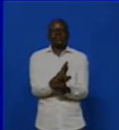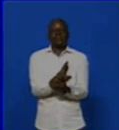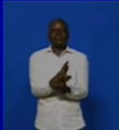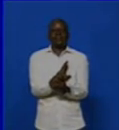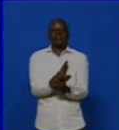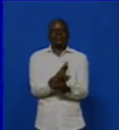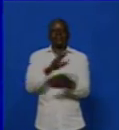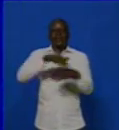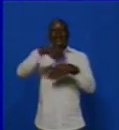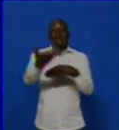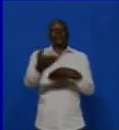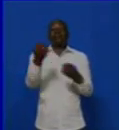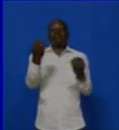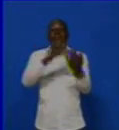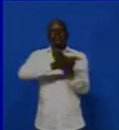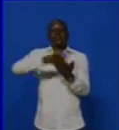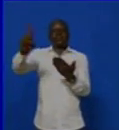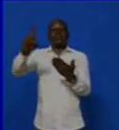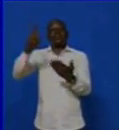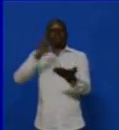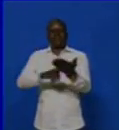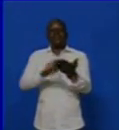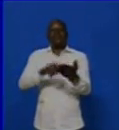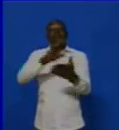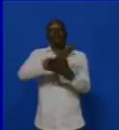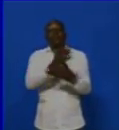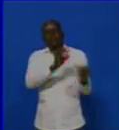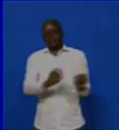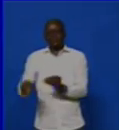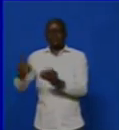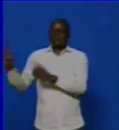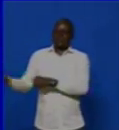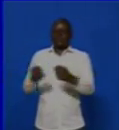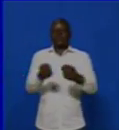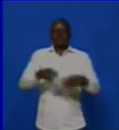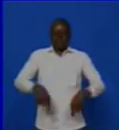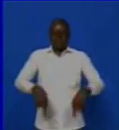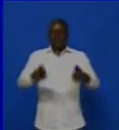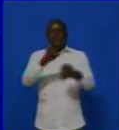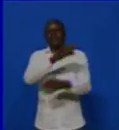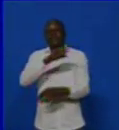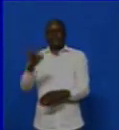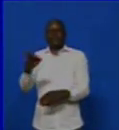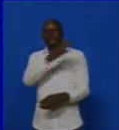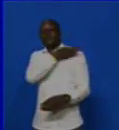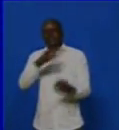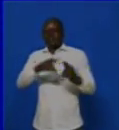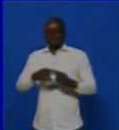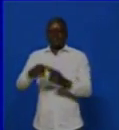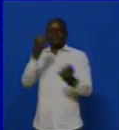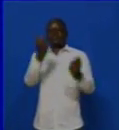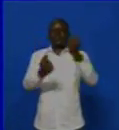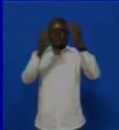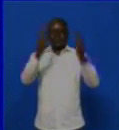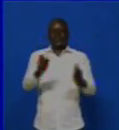Après plusieurs semaines de concertation entre l'Organisation des transporteurs routiers du Faso, OTRAF, et l'Union des chauffeurs routiers du